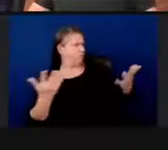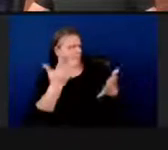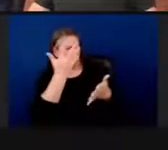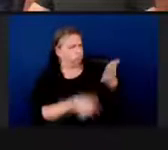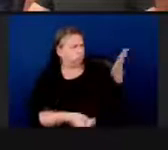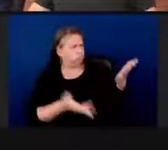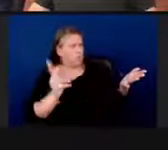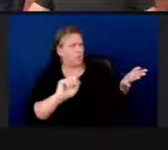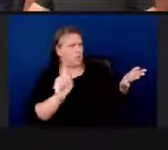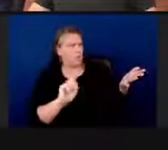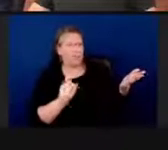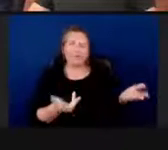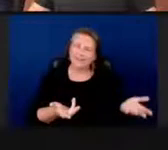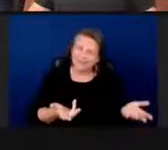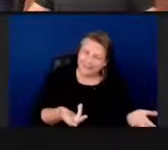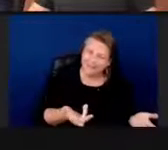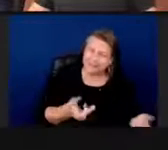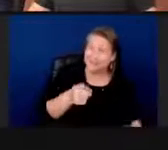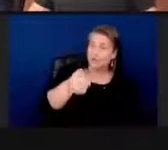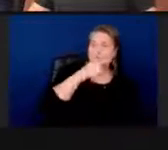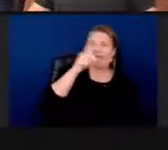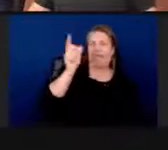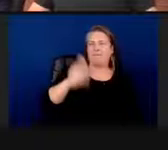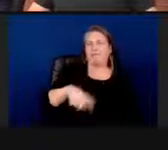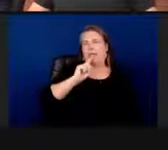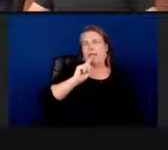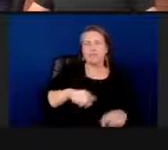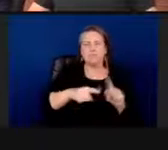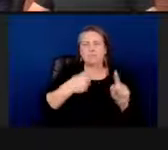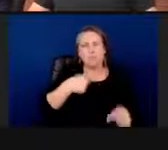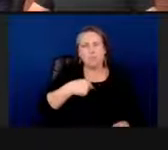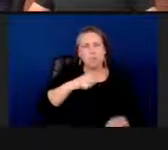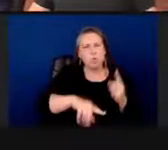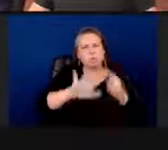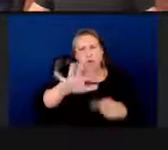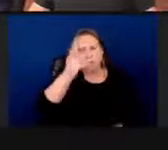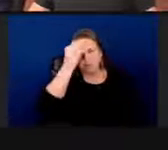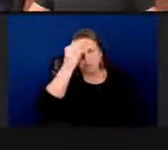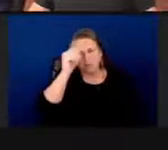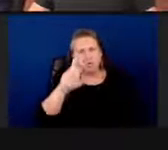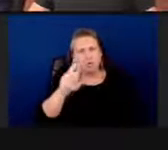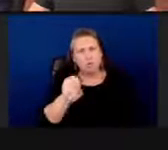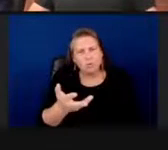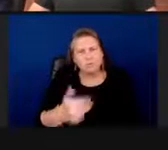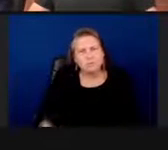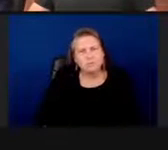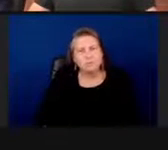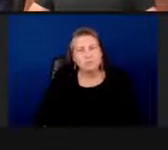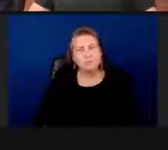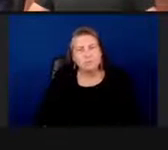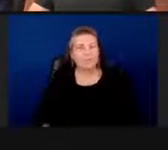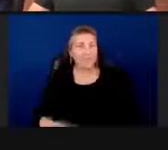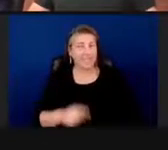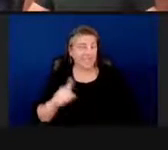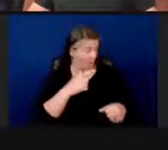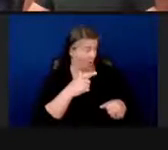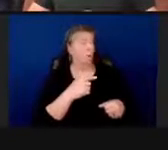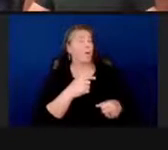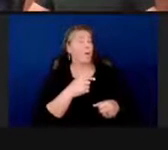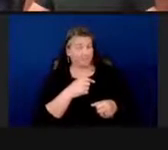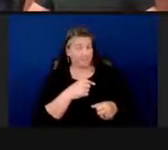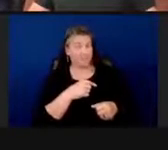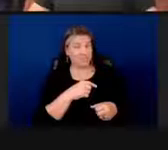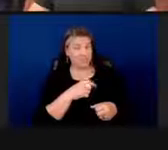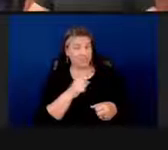فهل يمكنك، ربما ليس لديك الأرقام، ولكن هل يمكنك أن تعطينا نسبة؟ نعم